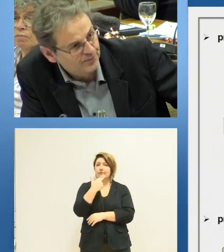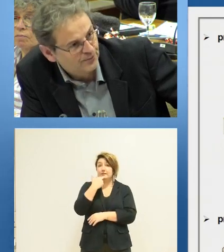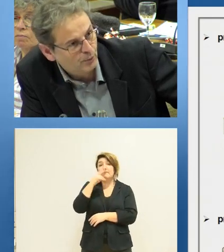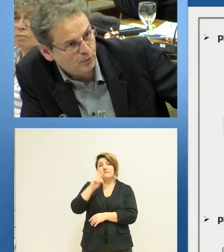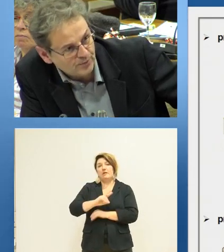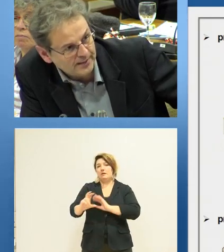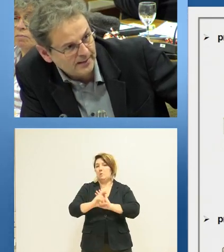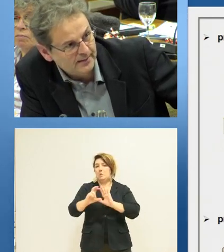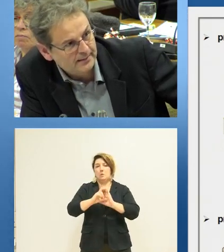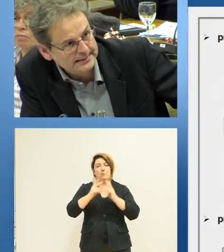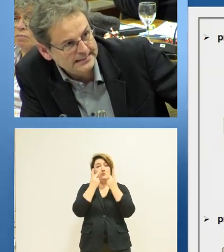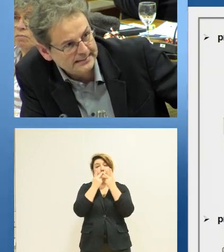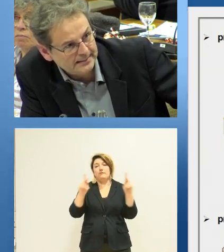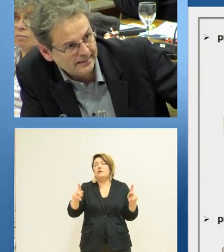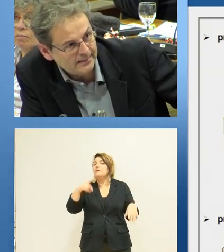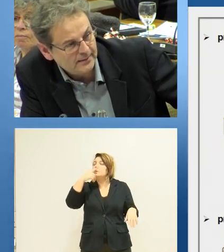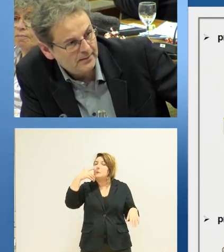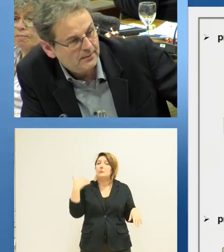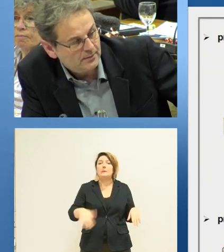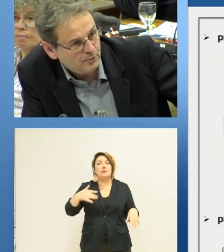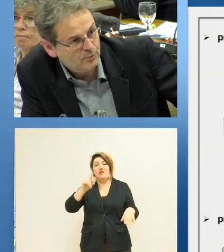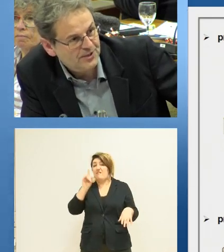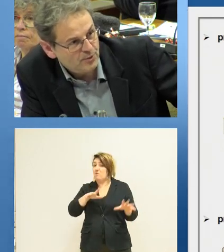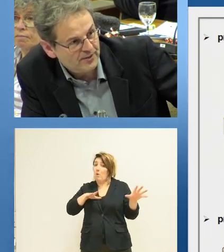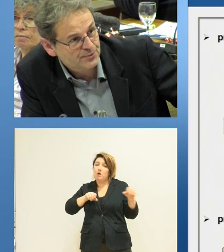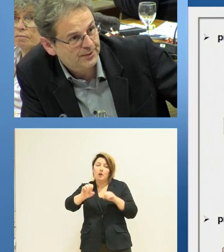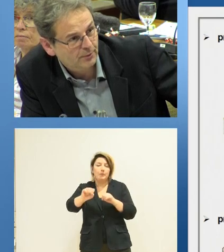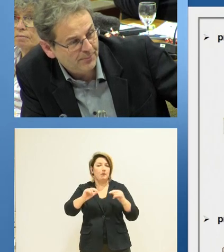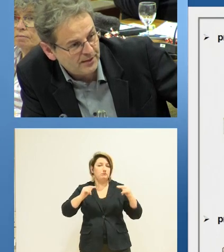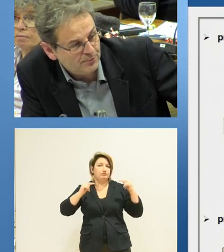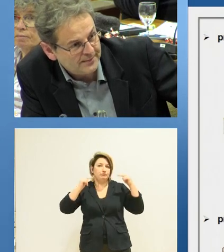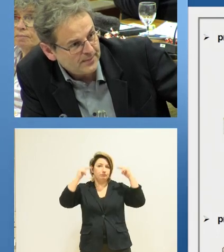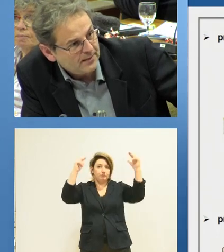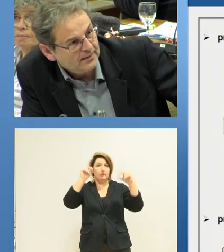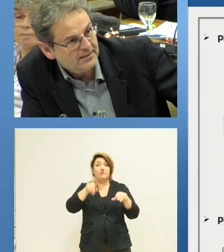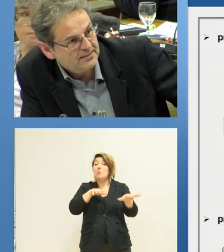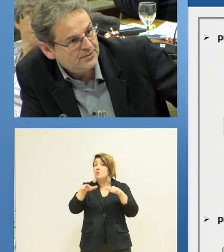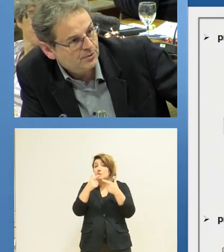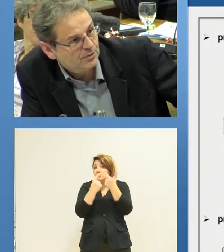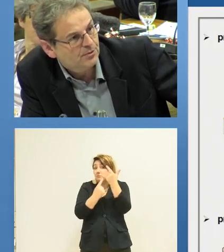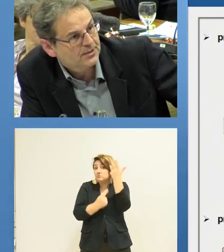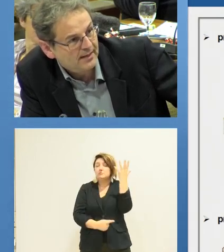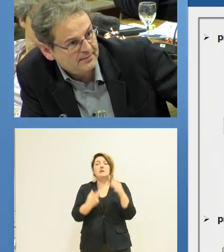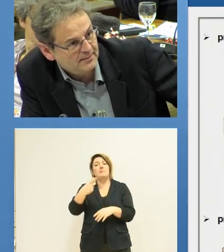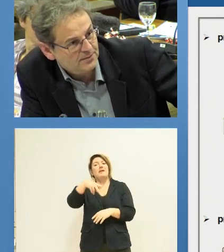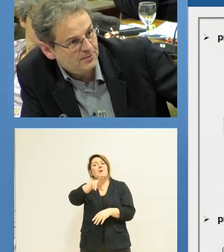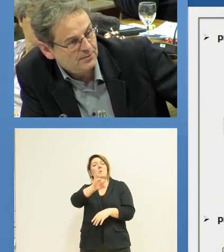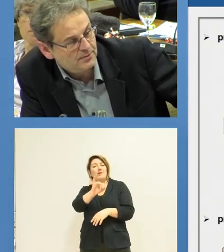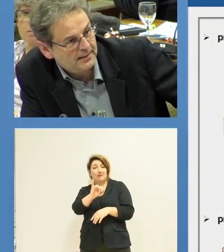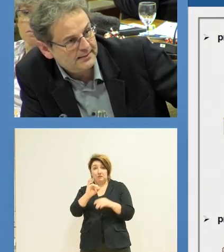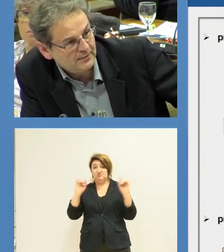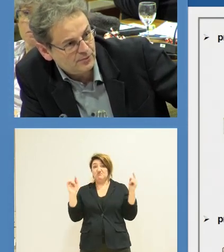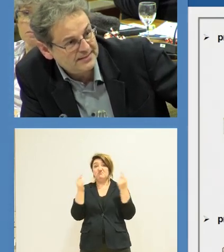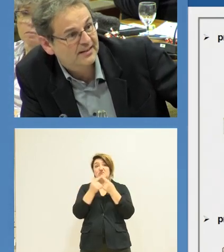il faut reconquérir la qualité de l'air de multiples façons et dans le pays et lui il existe une carte tels que